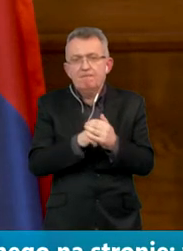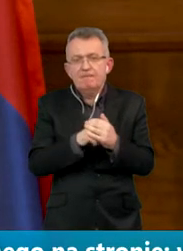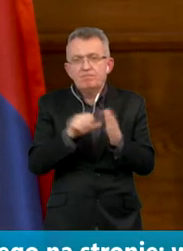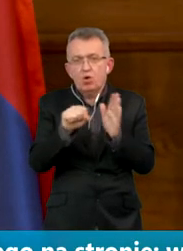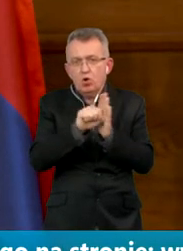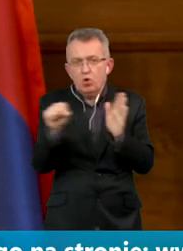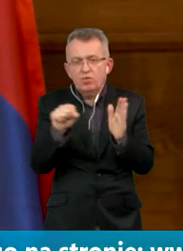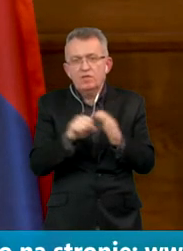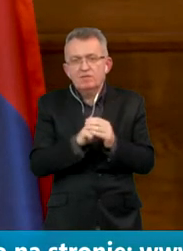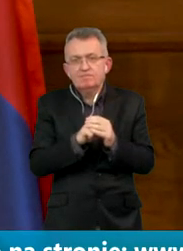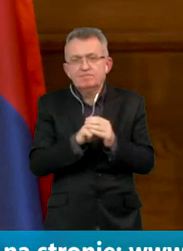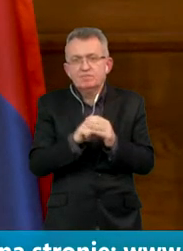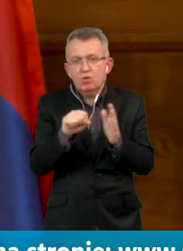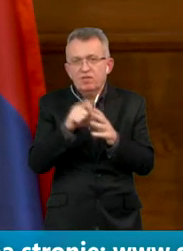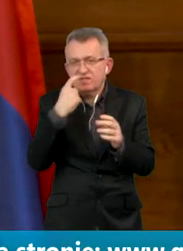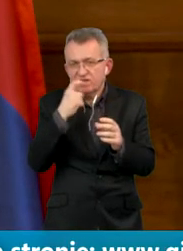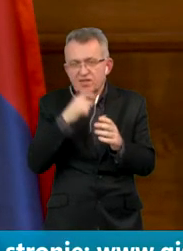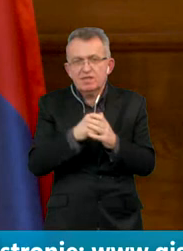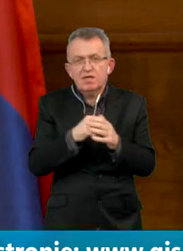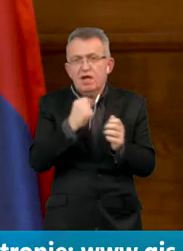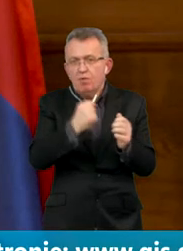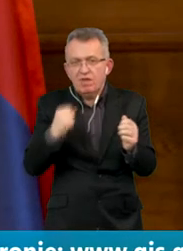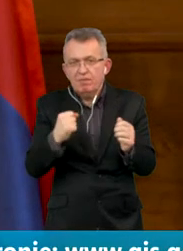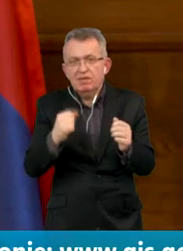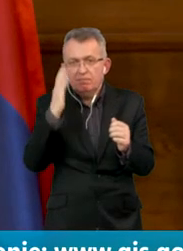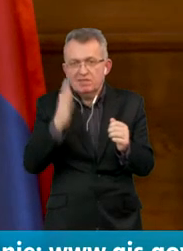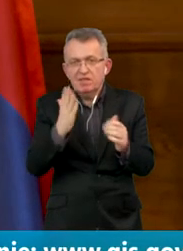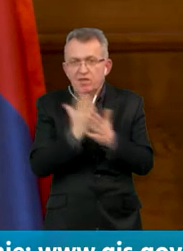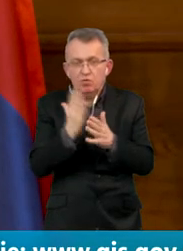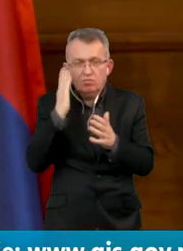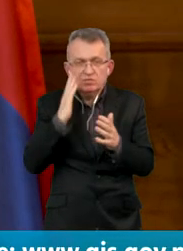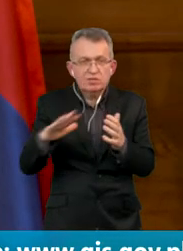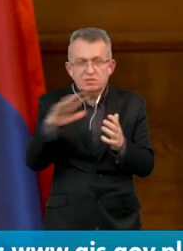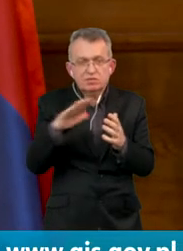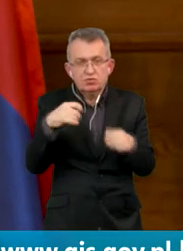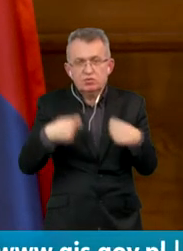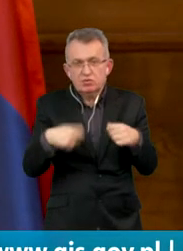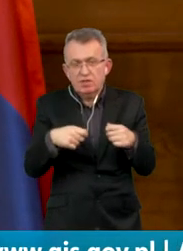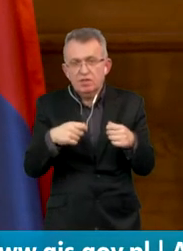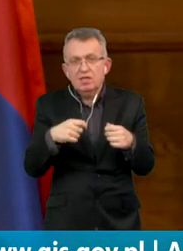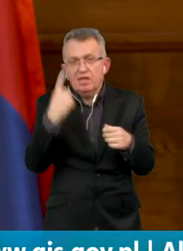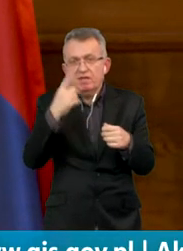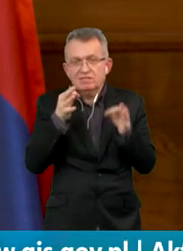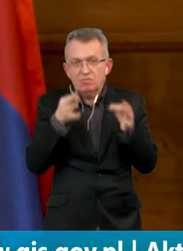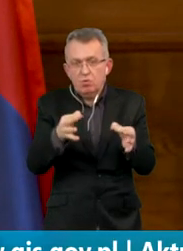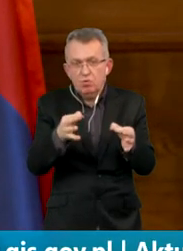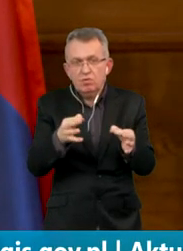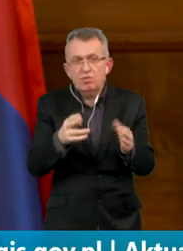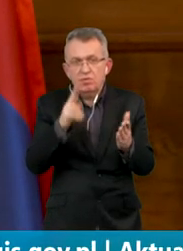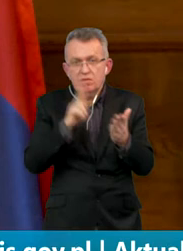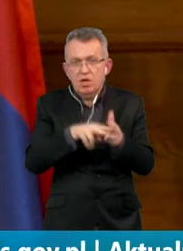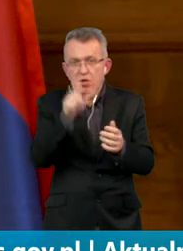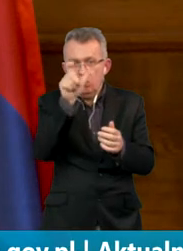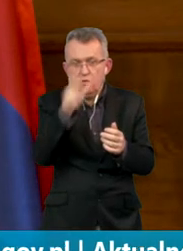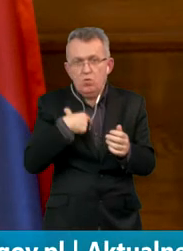od kwietnia abonamenty będą przysługiwały tylko mieszkańcom Szczecina na jeden samochód na